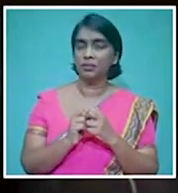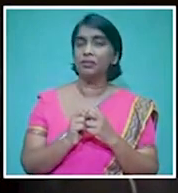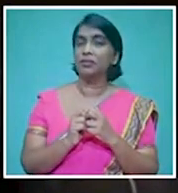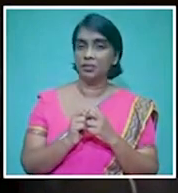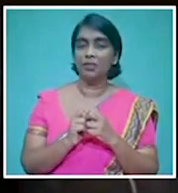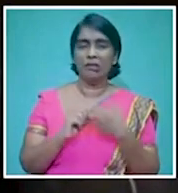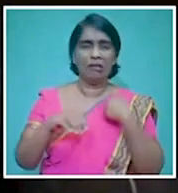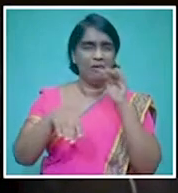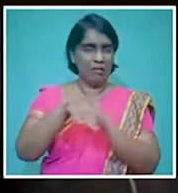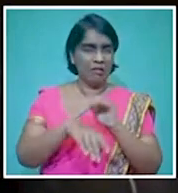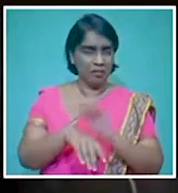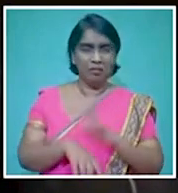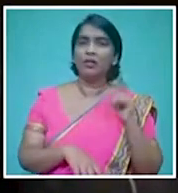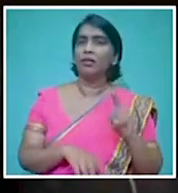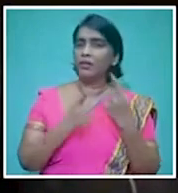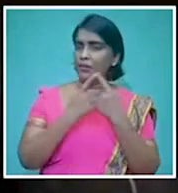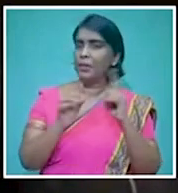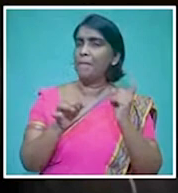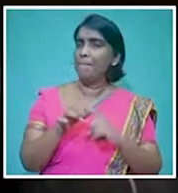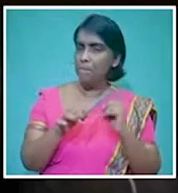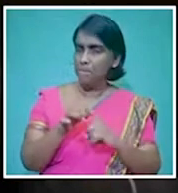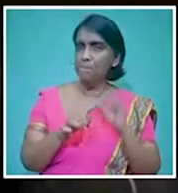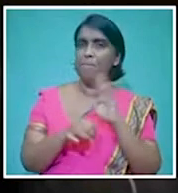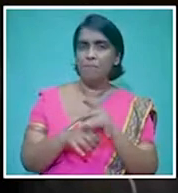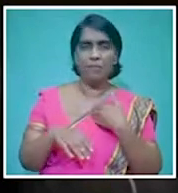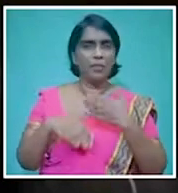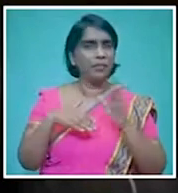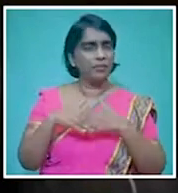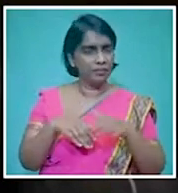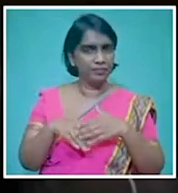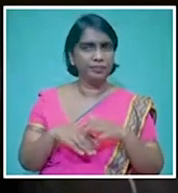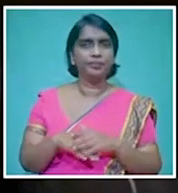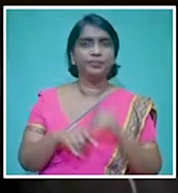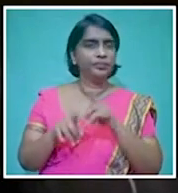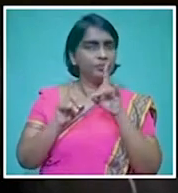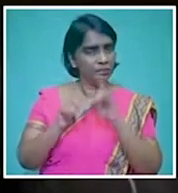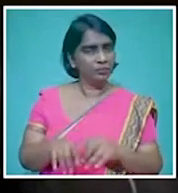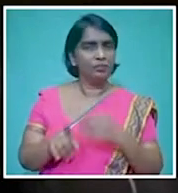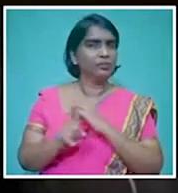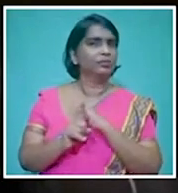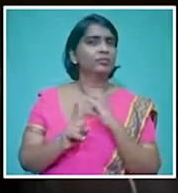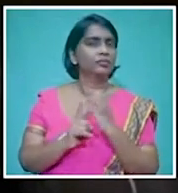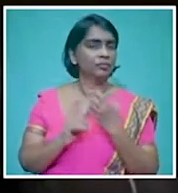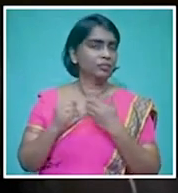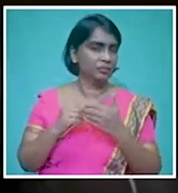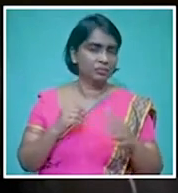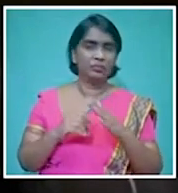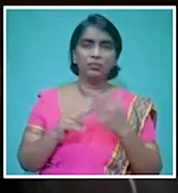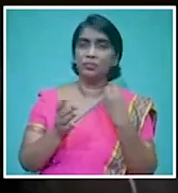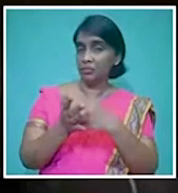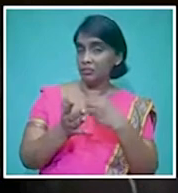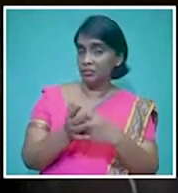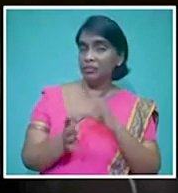වලට අහුවෙලා තියෙනවා. විවිධ ප්‍රශ්න වලට ඔවුන් මුහුණ දෙන්න සිද්ධ වෙලා තියෙනවා. මේ සංස්කෘතිය තුලින් මේ නඩත්තු